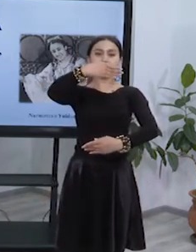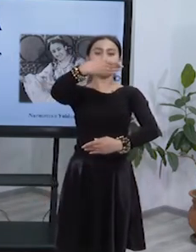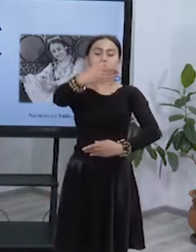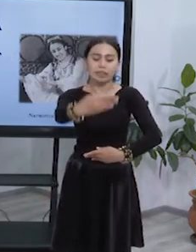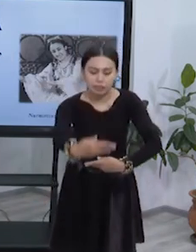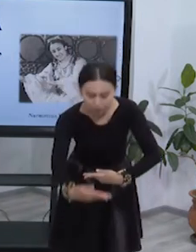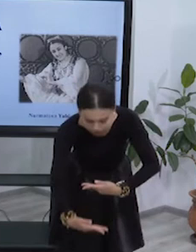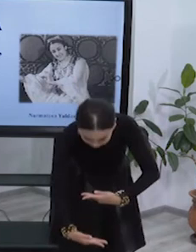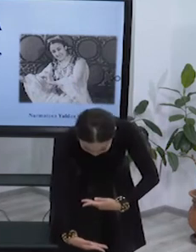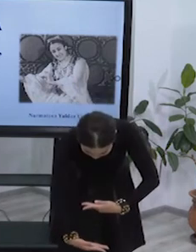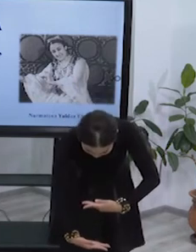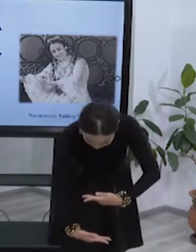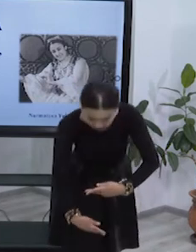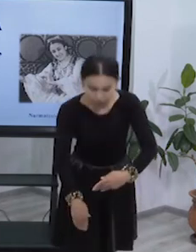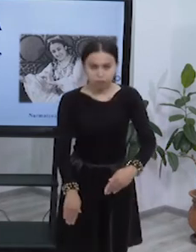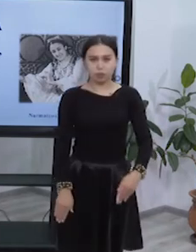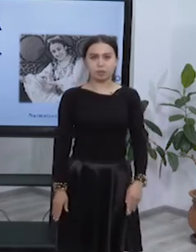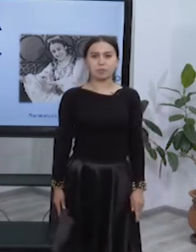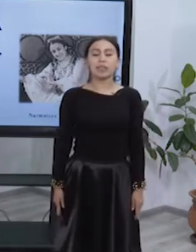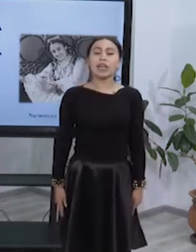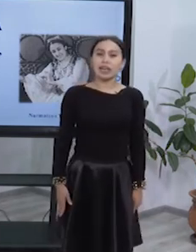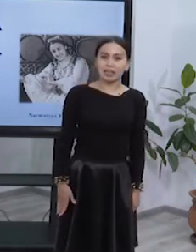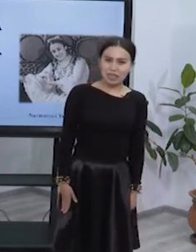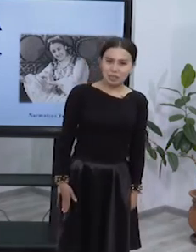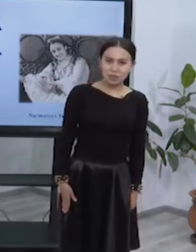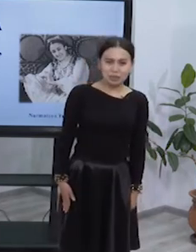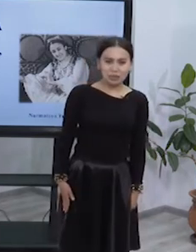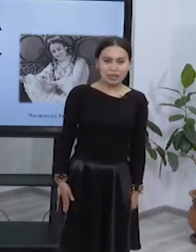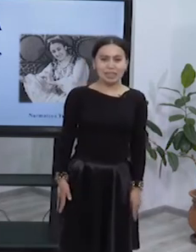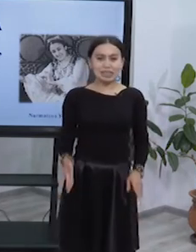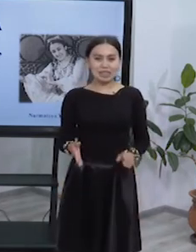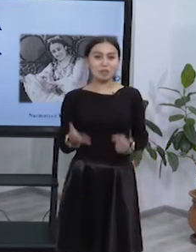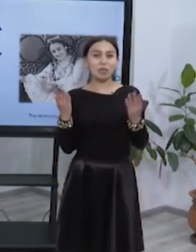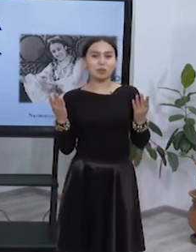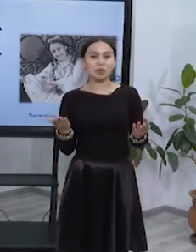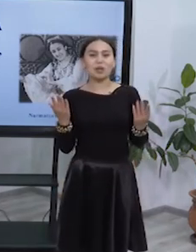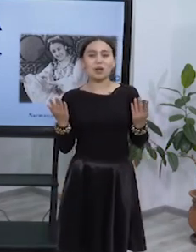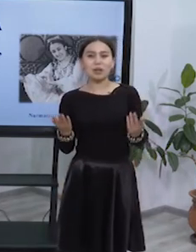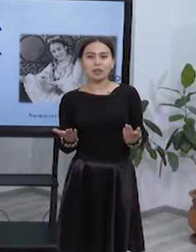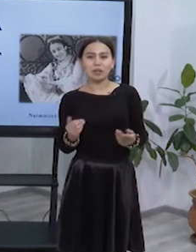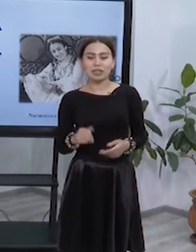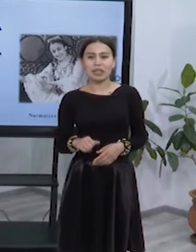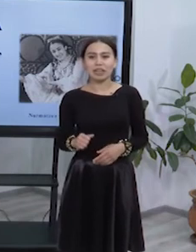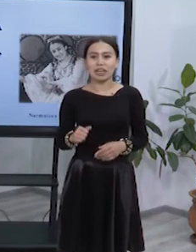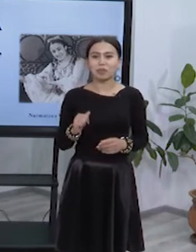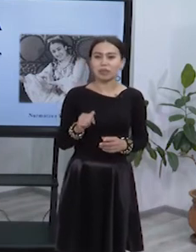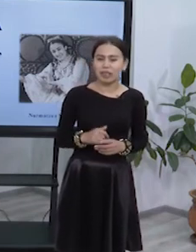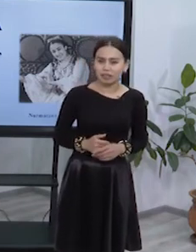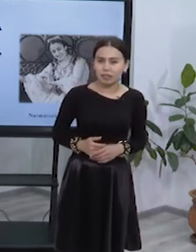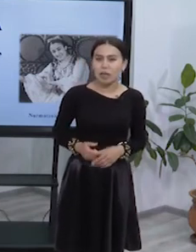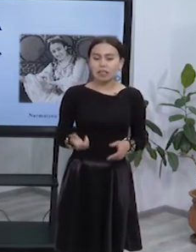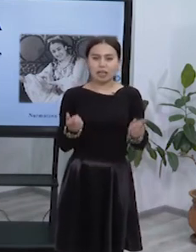1 2 3 4 Ana aziz bolajonlar, sizlarning qo'l, oyoq holatlarini